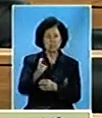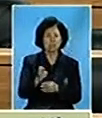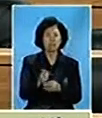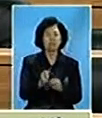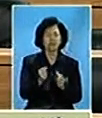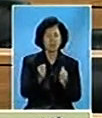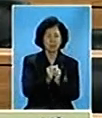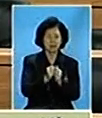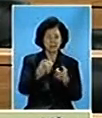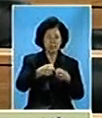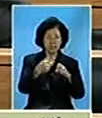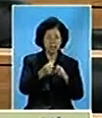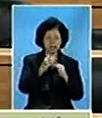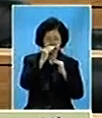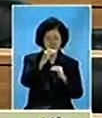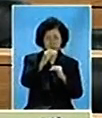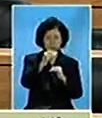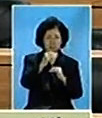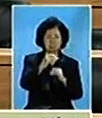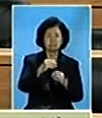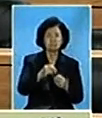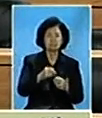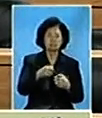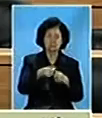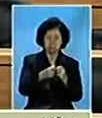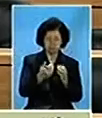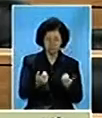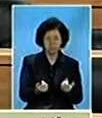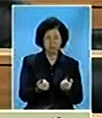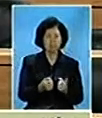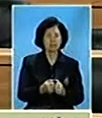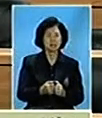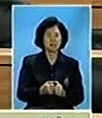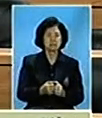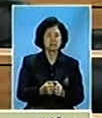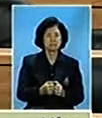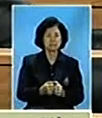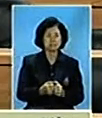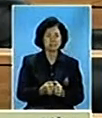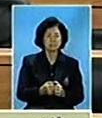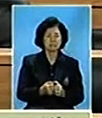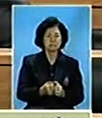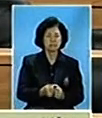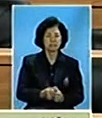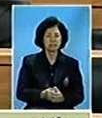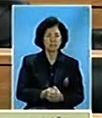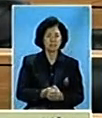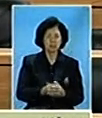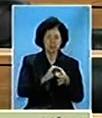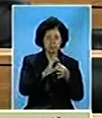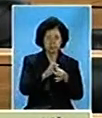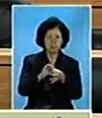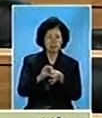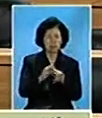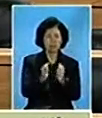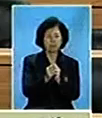ขที่ท่านไปกำหนดนะครับและเงื่อนไขอันนี้เนี่ยนะครับก็จะไปพัวพันกับ